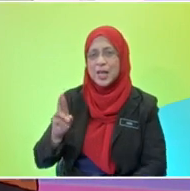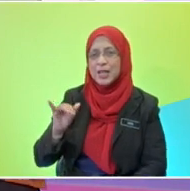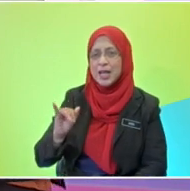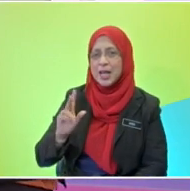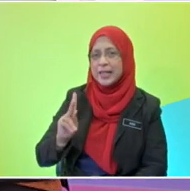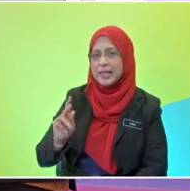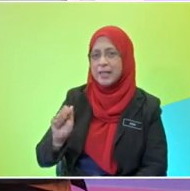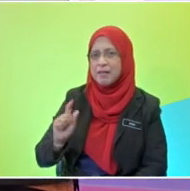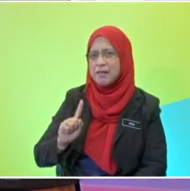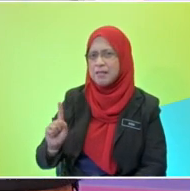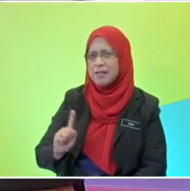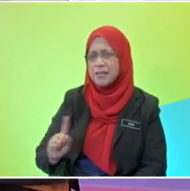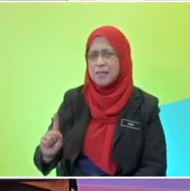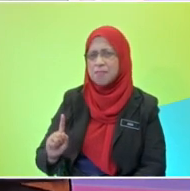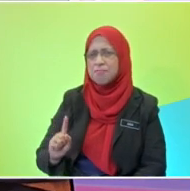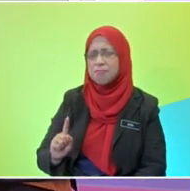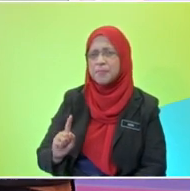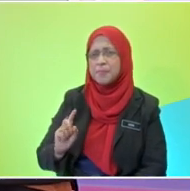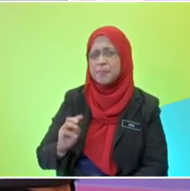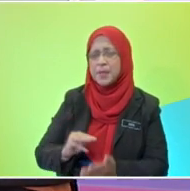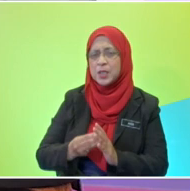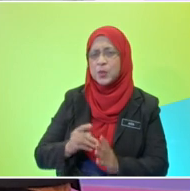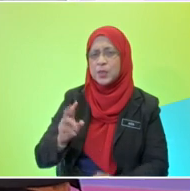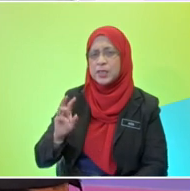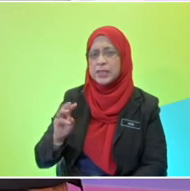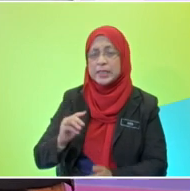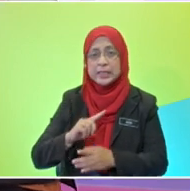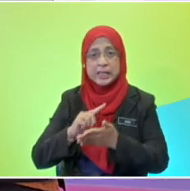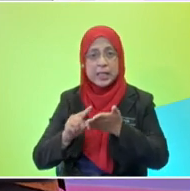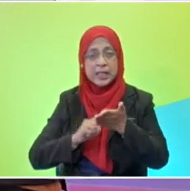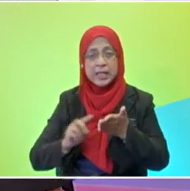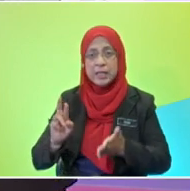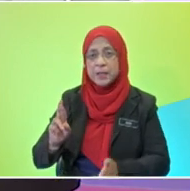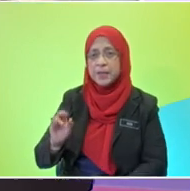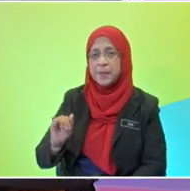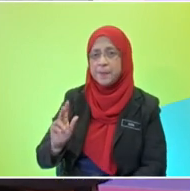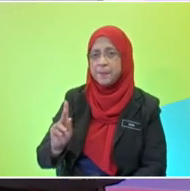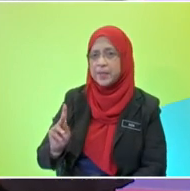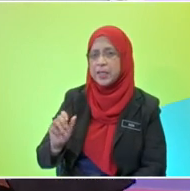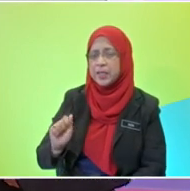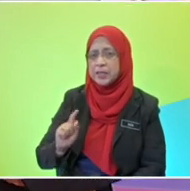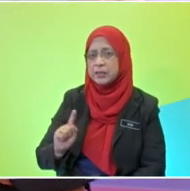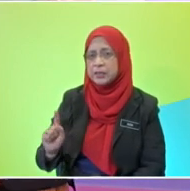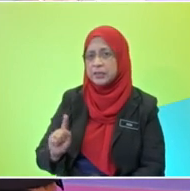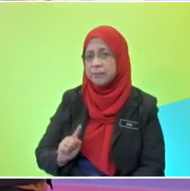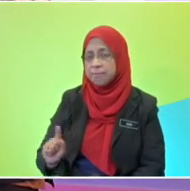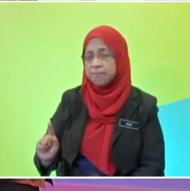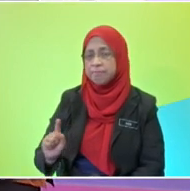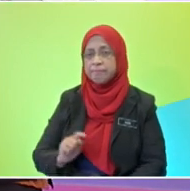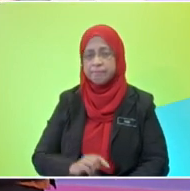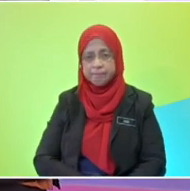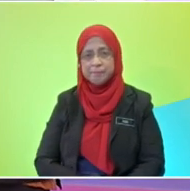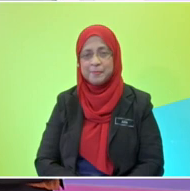Kenapa Ustaz tanya maksud banyak nih segeralah dia ada istilah-istilah yang baru yang mungkin kita tak pernah dengar